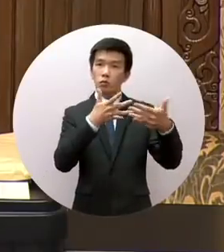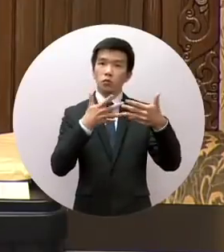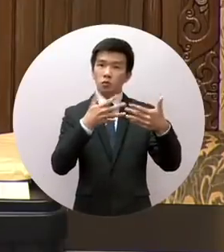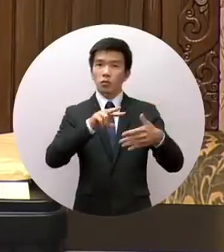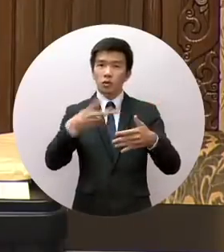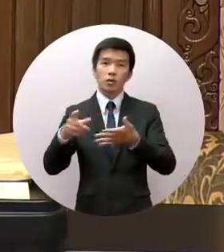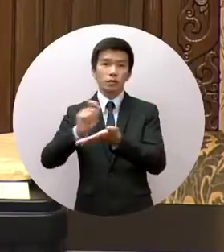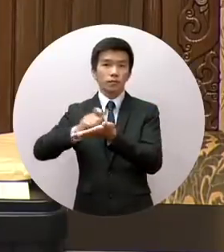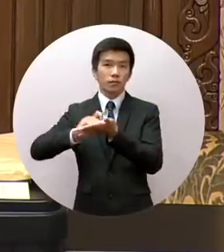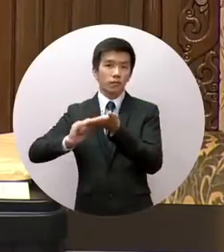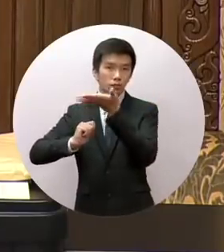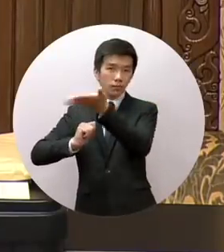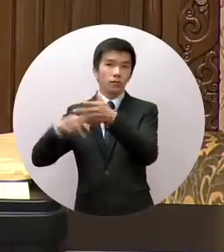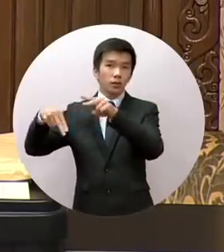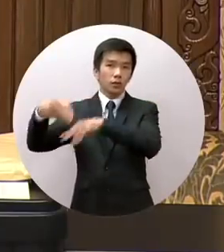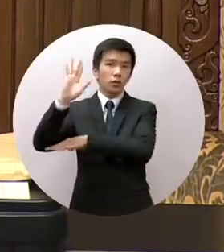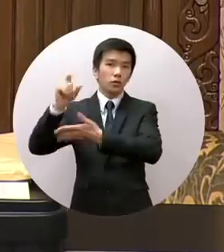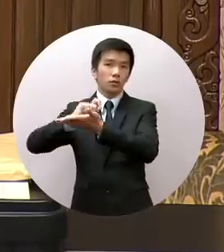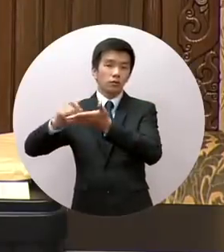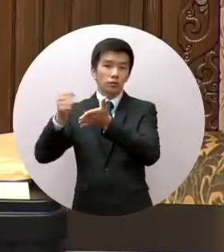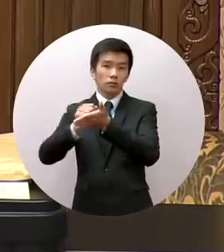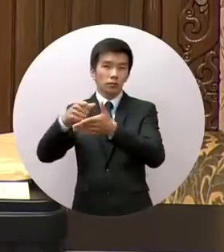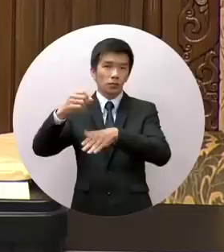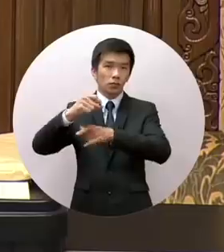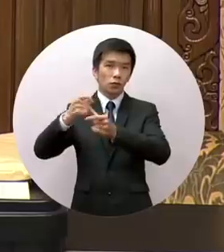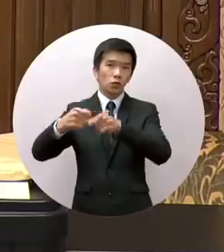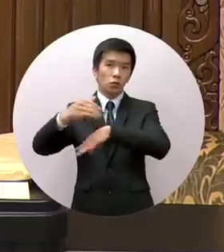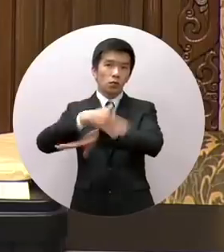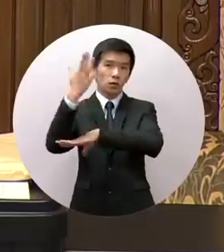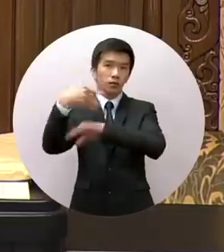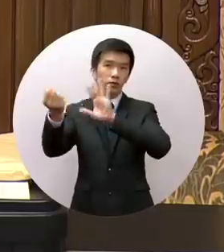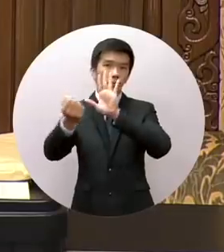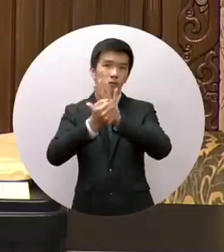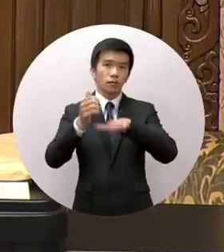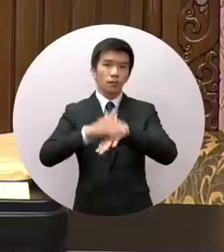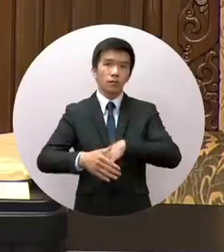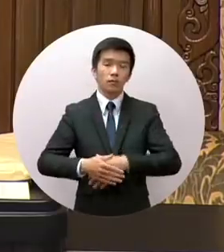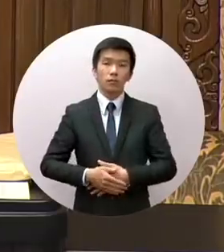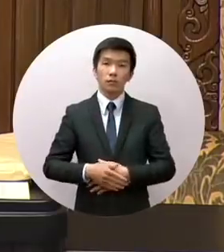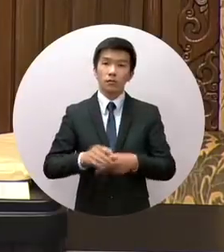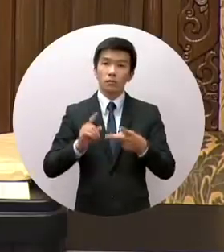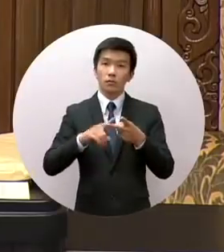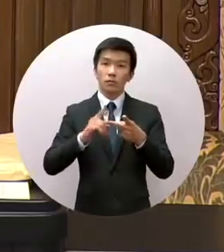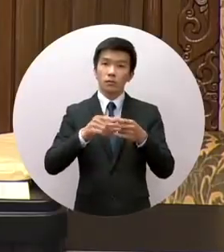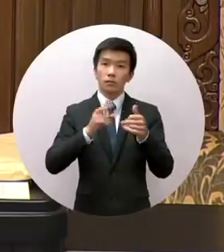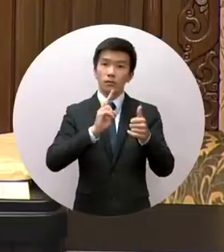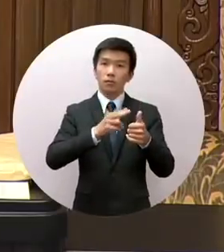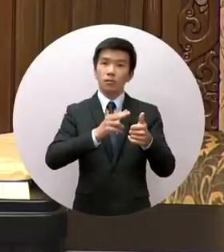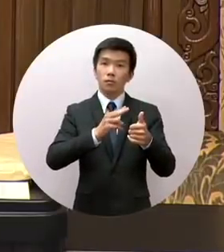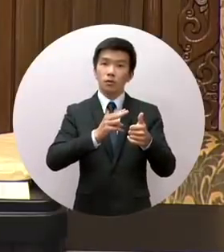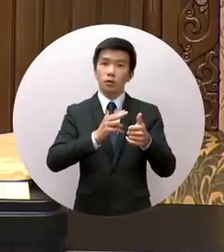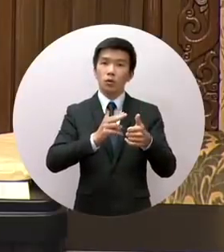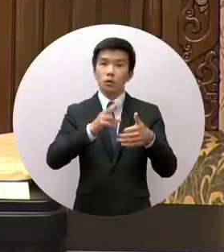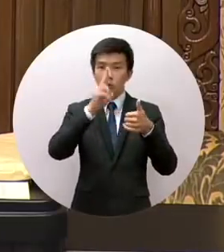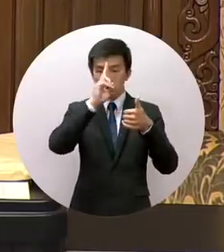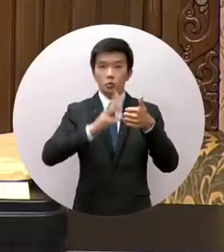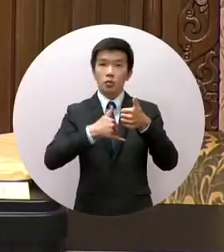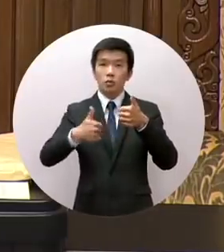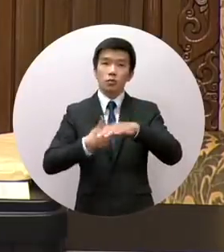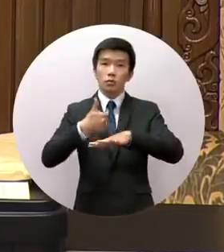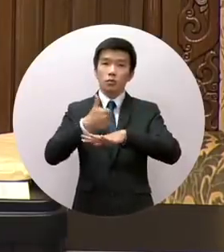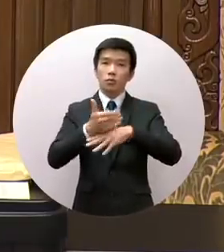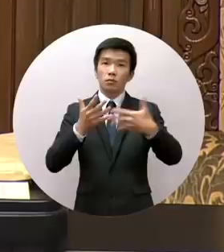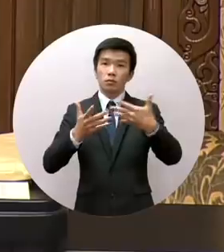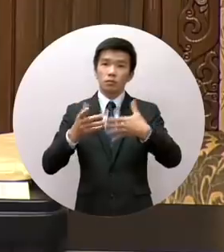提出，请行政院书面答复，并列入记录，刊登公报。接着，请许玉仁委员质询，询答时间